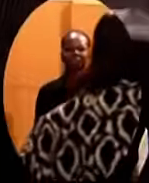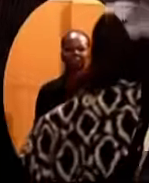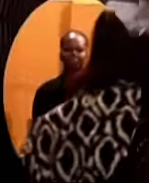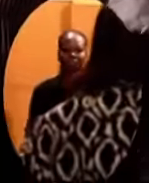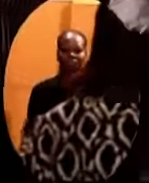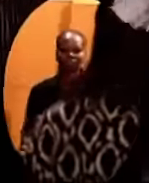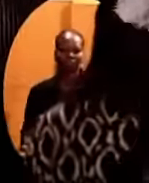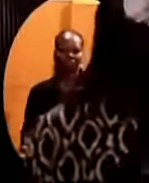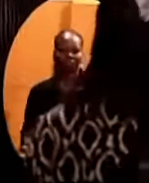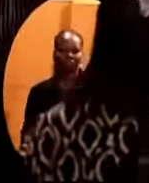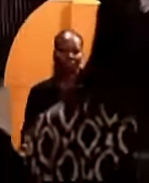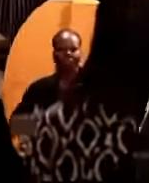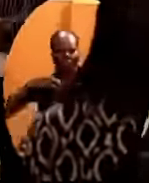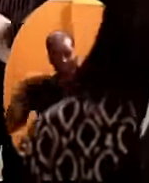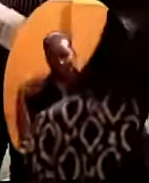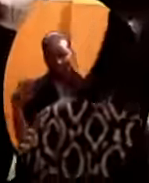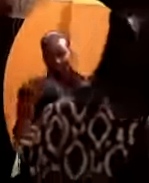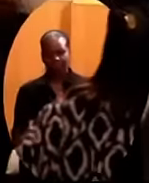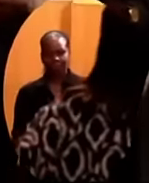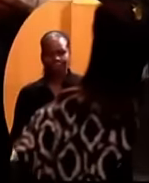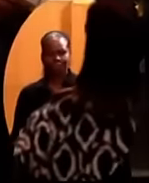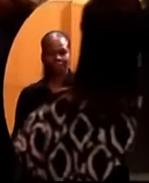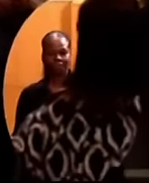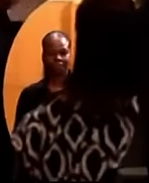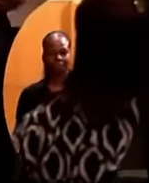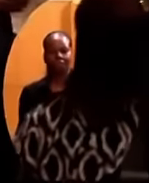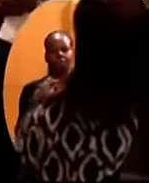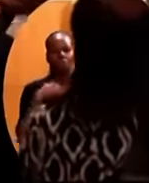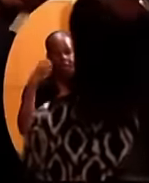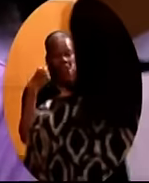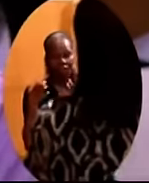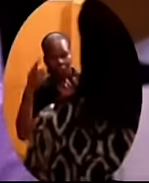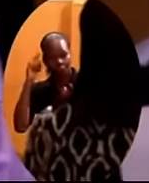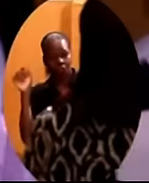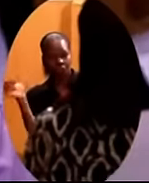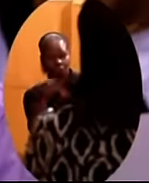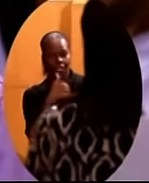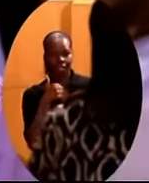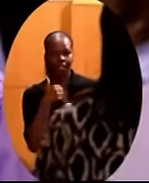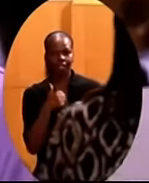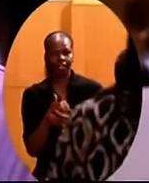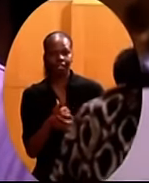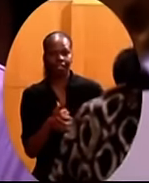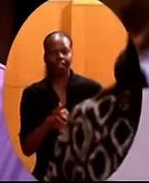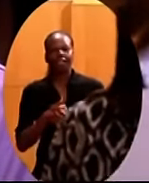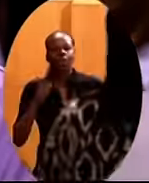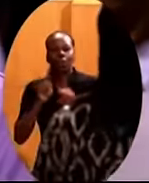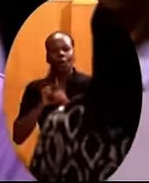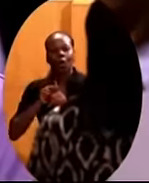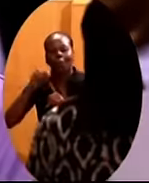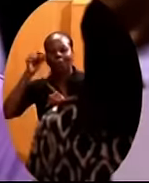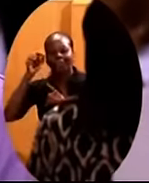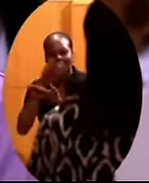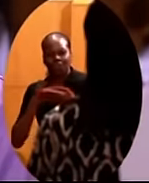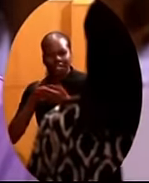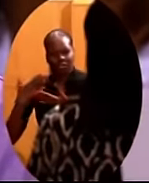Doig par contéqu j'attends de vous qu'une page soit tournée et qu'une